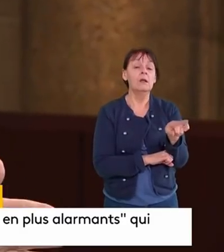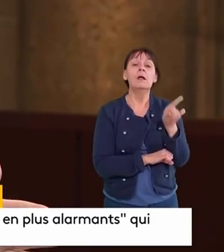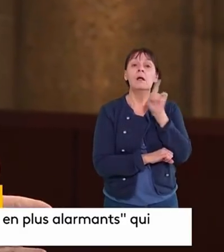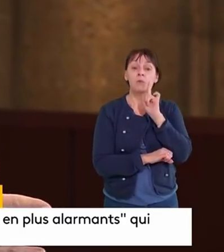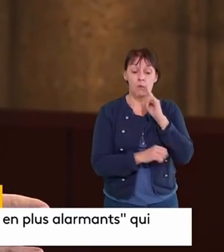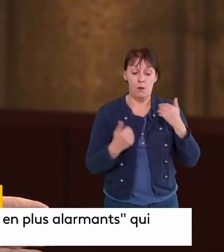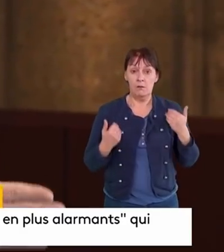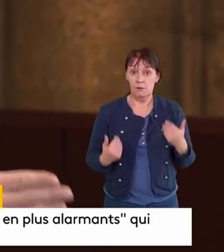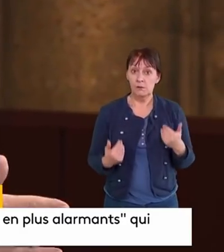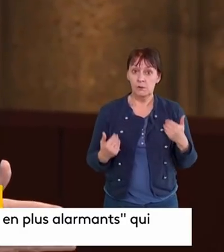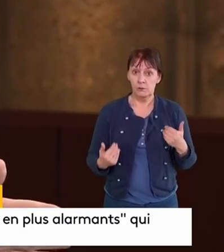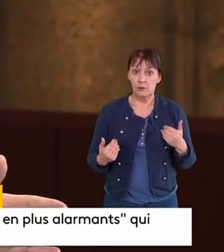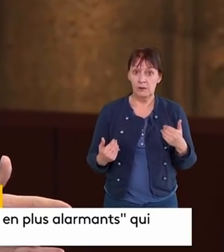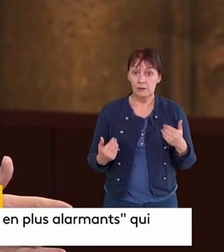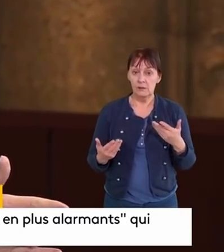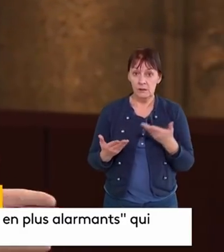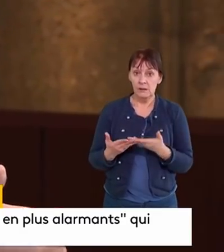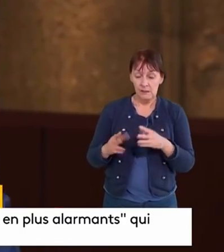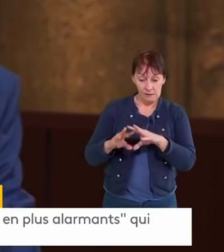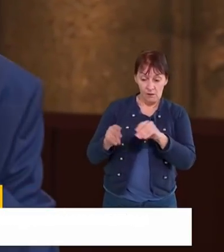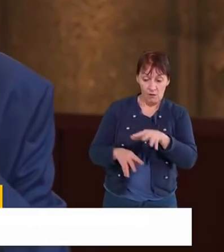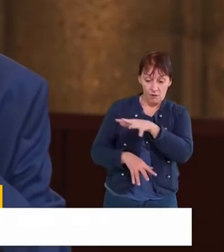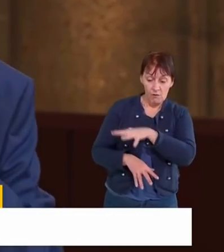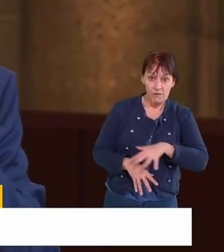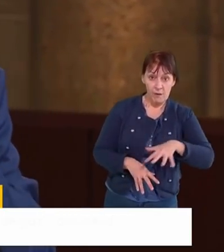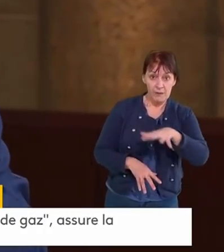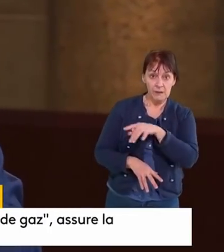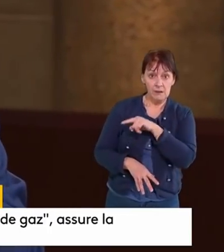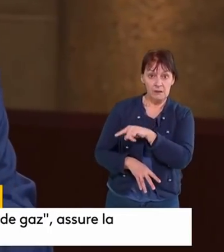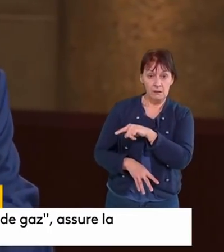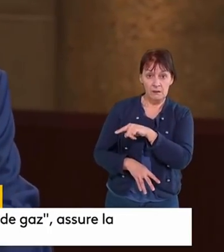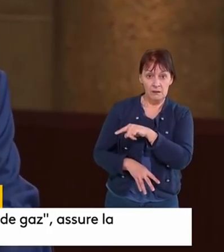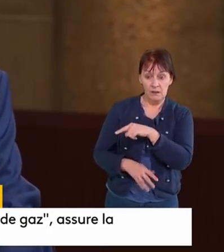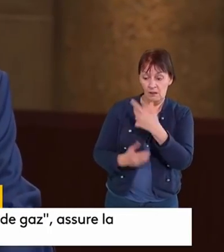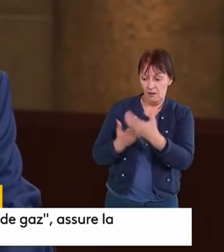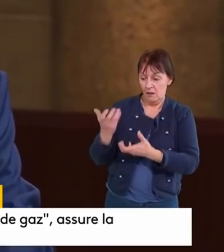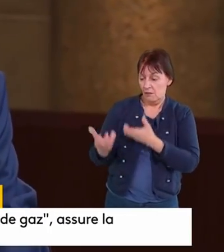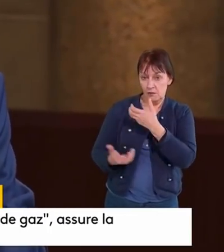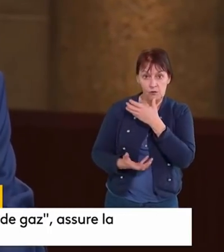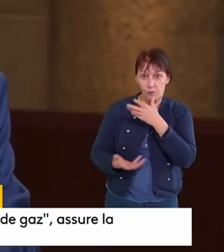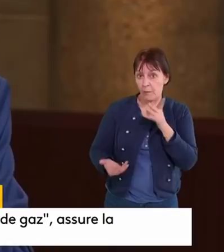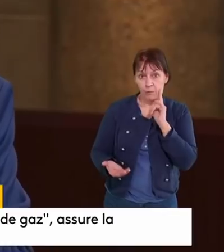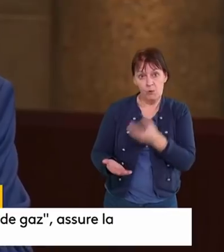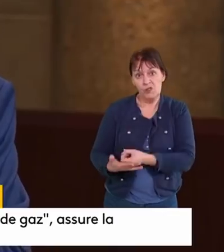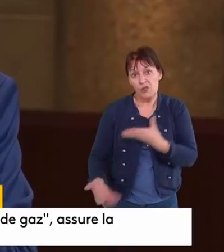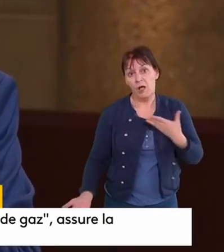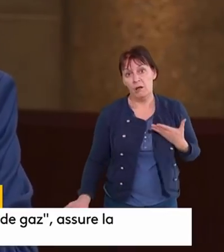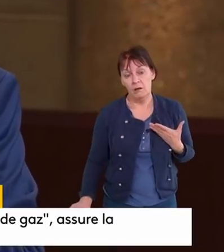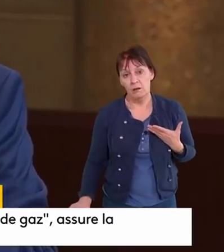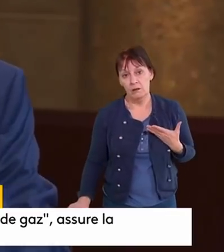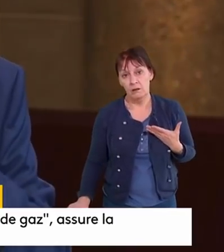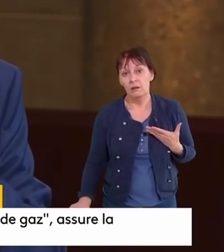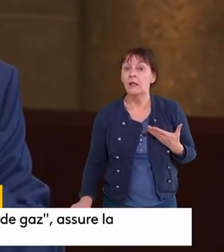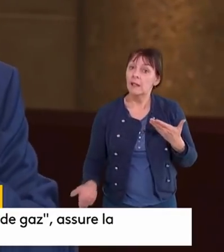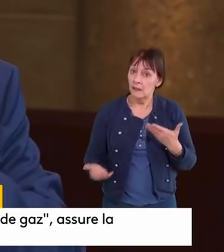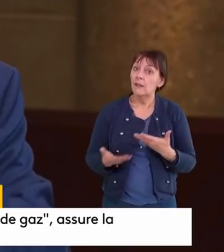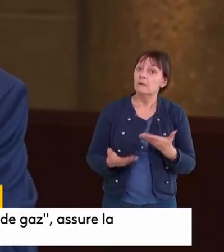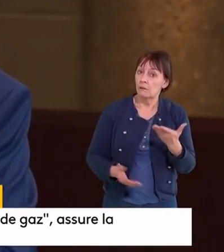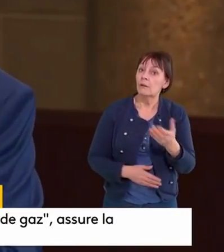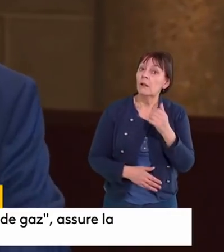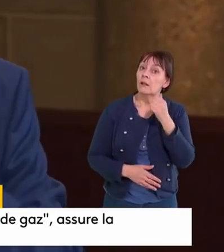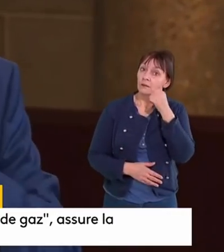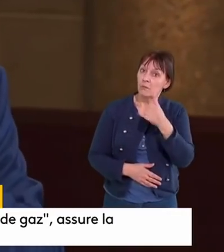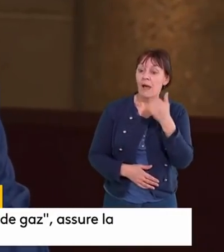de ménages, beaucoup de Français, n'ont pas les moyens de se chauffer, parce que ça coûte cher. Eh bien, demain, s'ils se chauffent, eh bien, ils monteront un peu plus